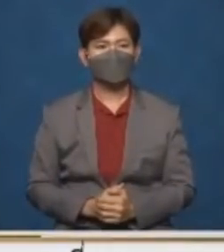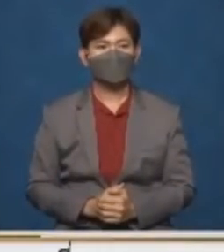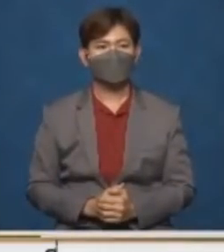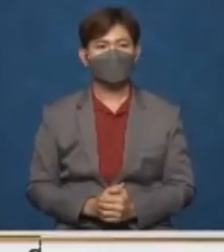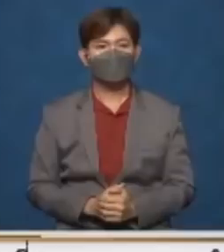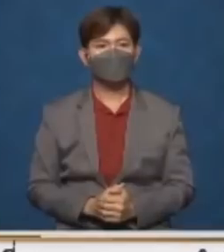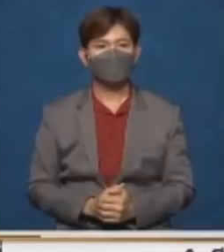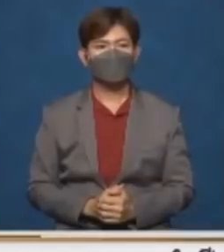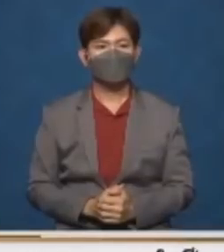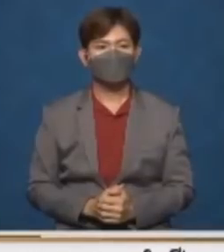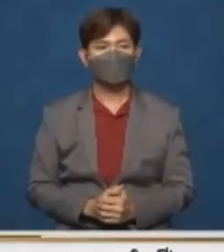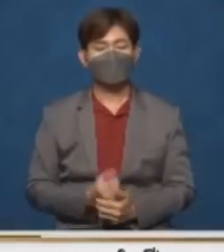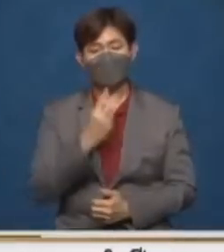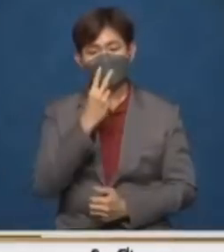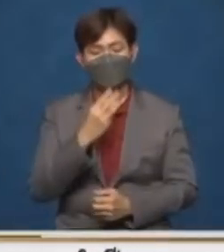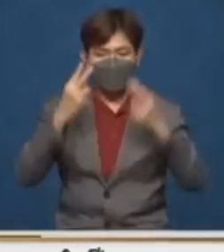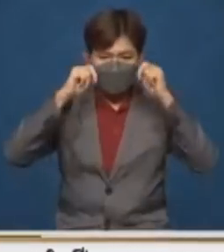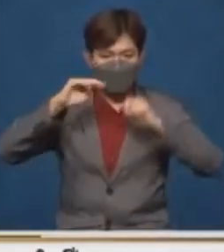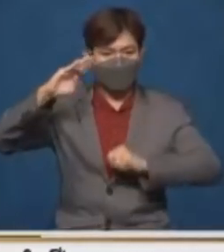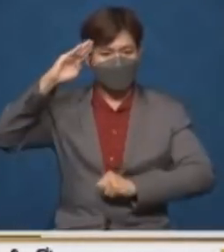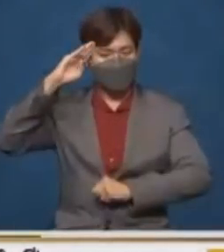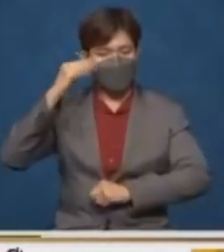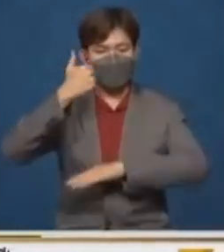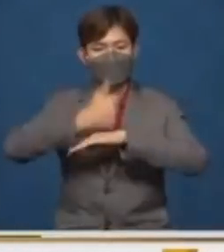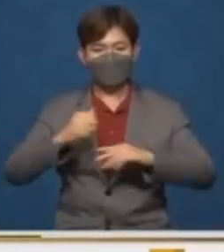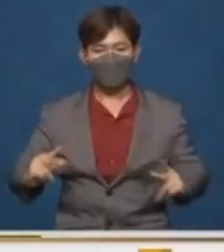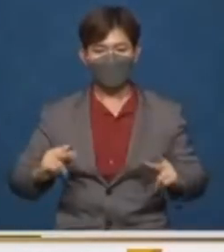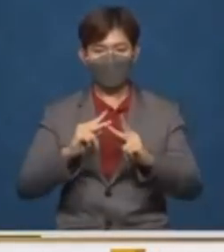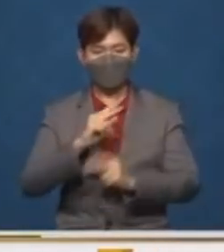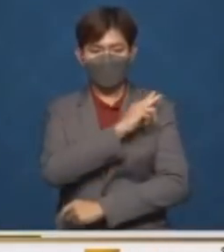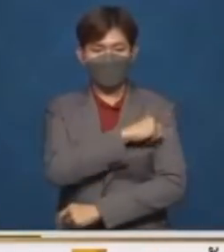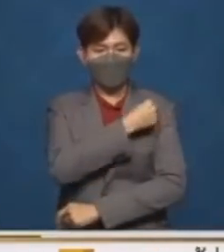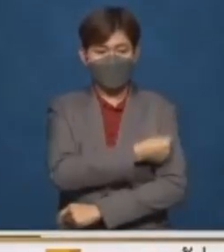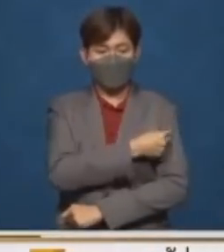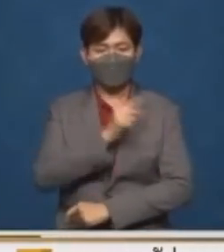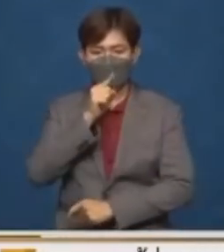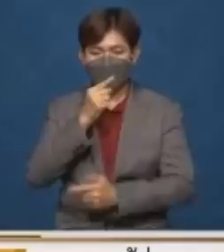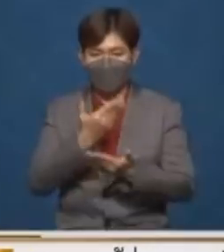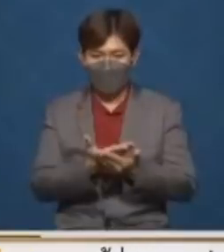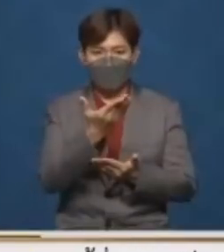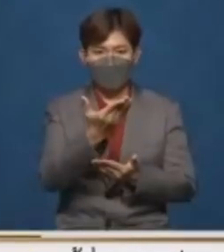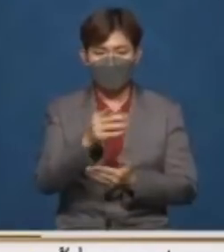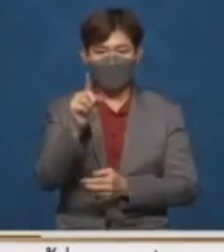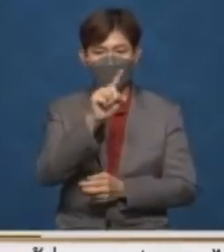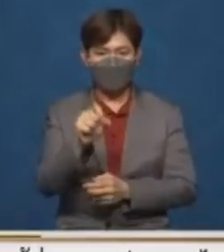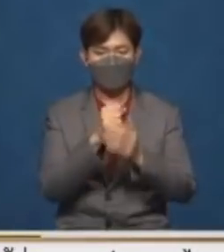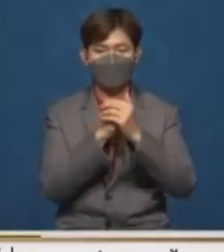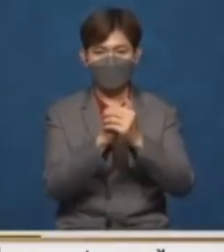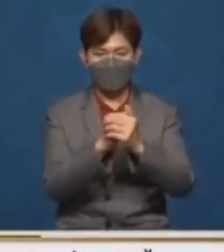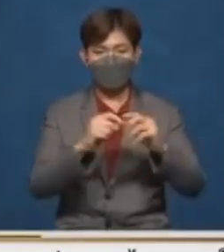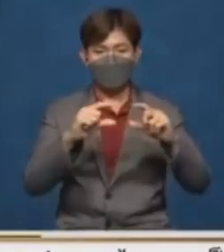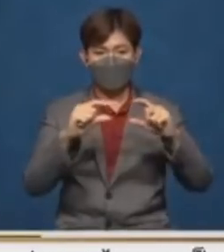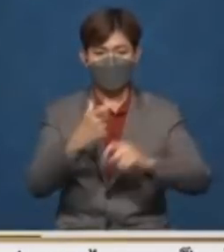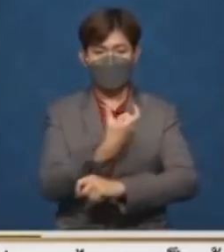ผลเอกประยุทย และหนายอัุติ์ ได้จัดซือ วัคซีน ชีน pelo Simsทั้งทั้งที่ไม่เคยมีลายงาน การวิเค